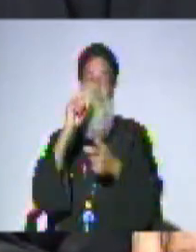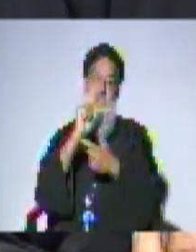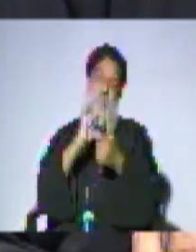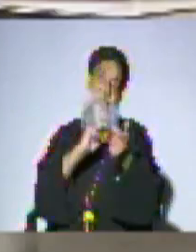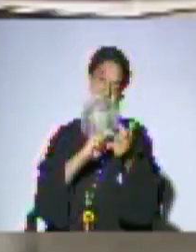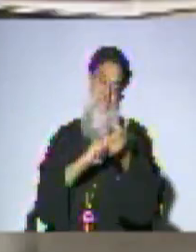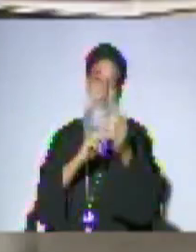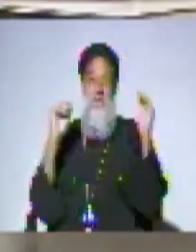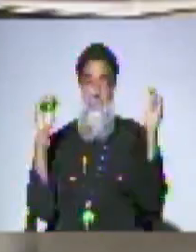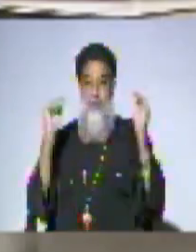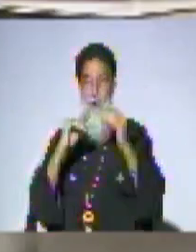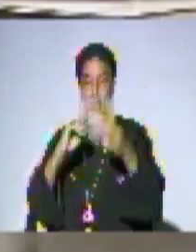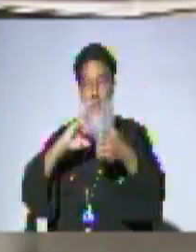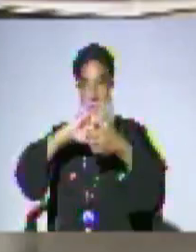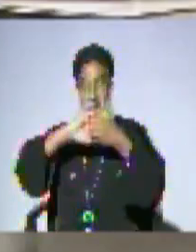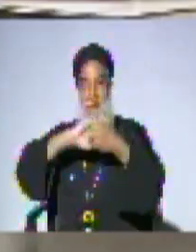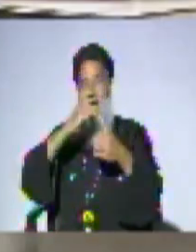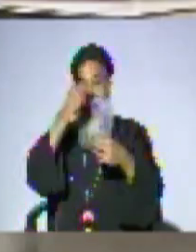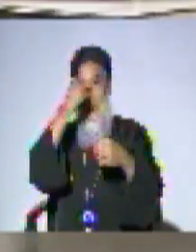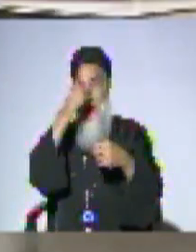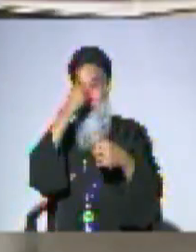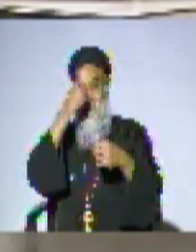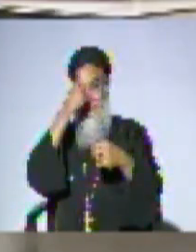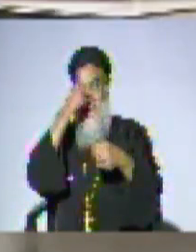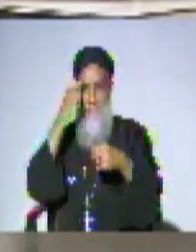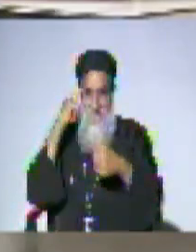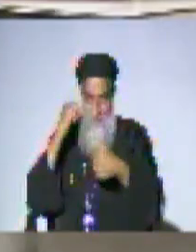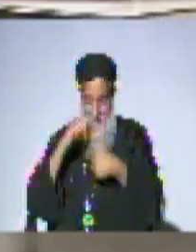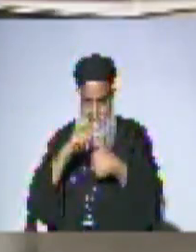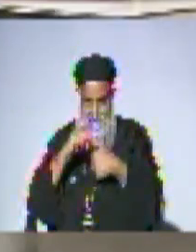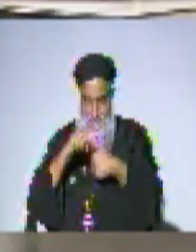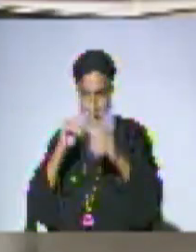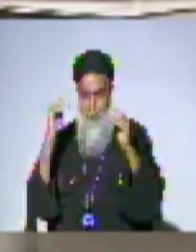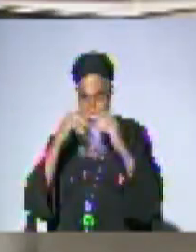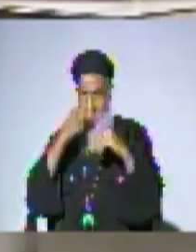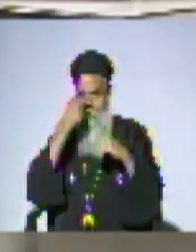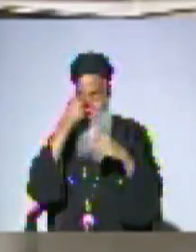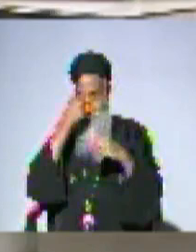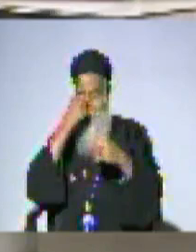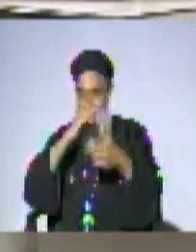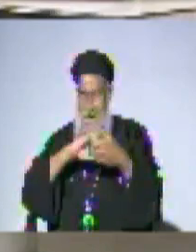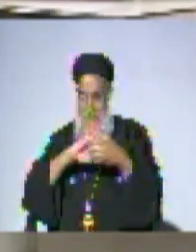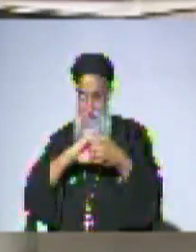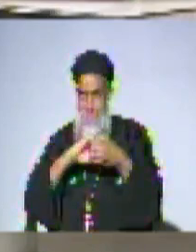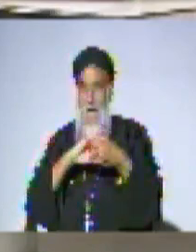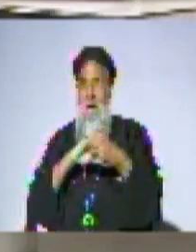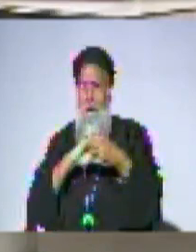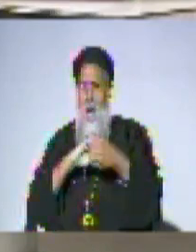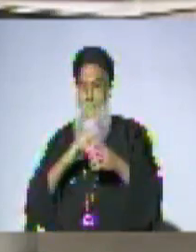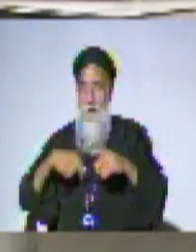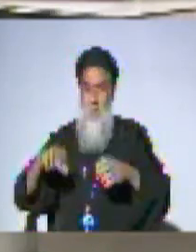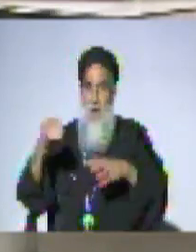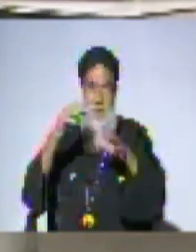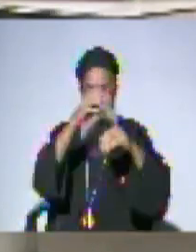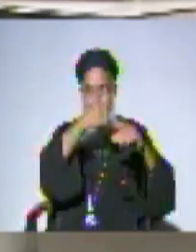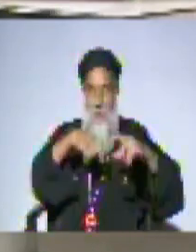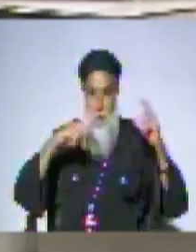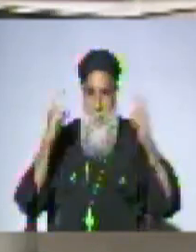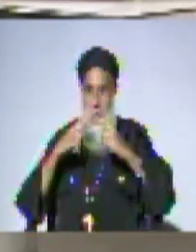يوم خميس العهد قدم العهد الجديد للكنيسة